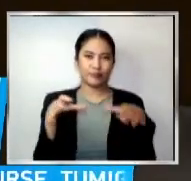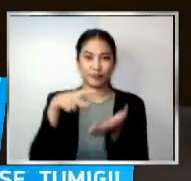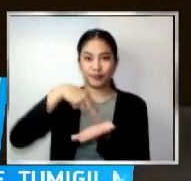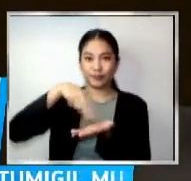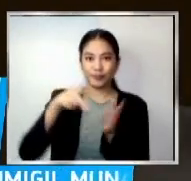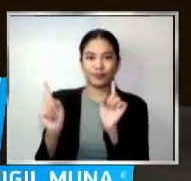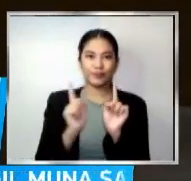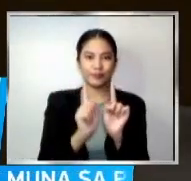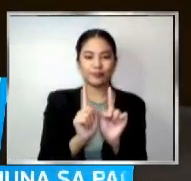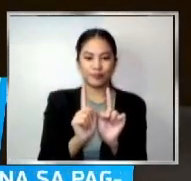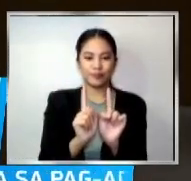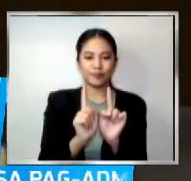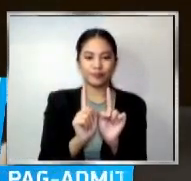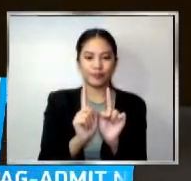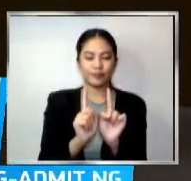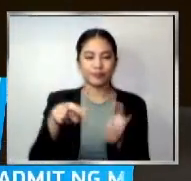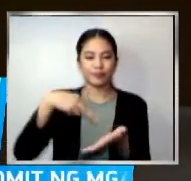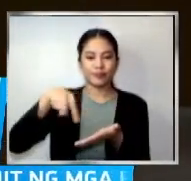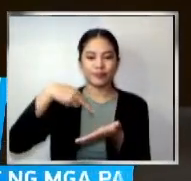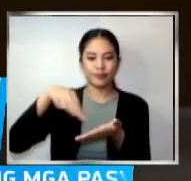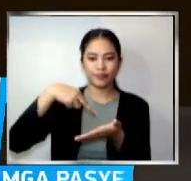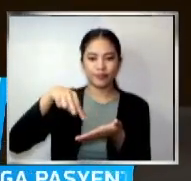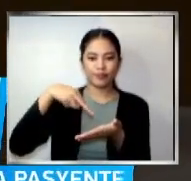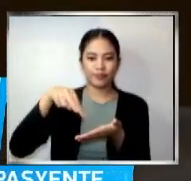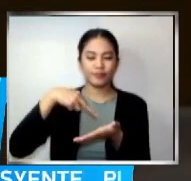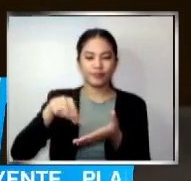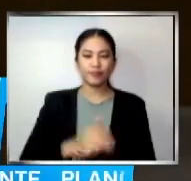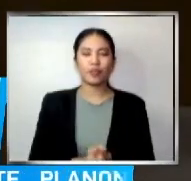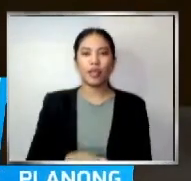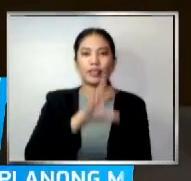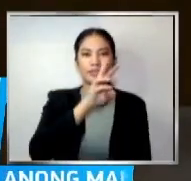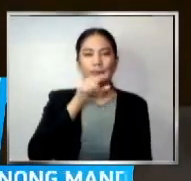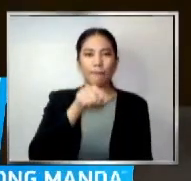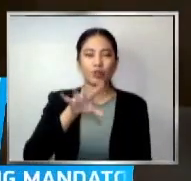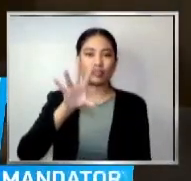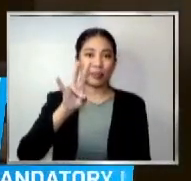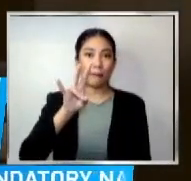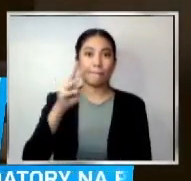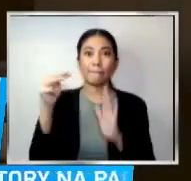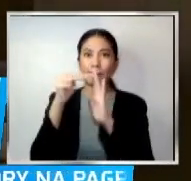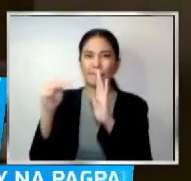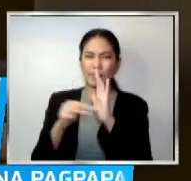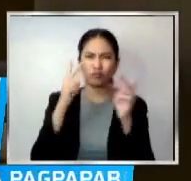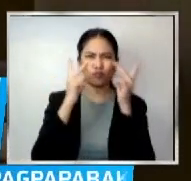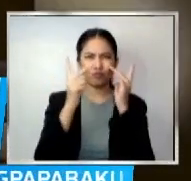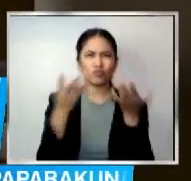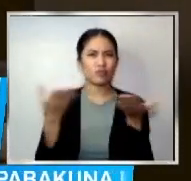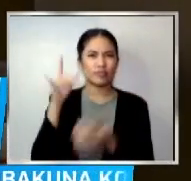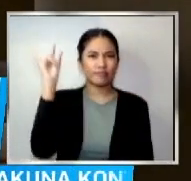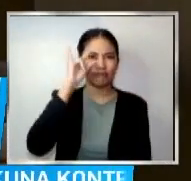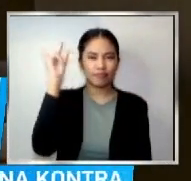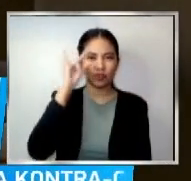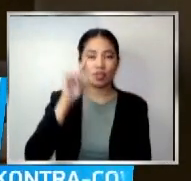Kickback ng NCT Chinese subunit na Wavy. 6.7 million views na ito sa IG. Kasalukuyang mentor si Lisa sa